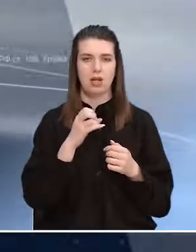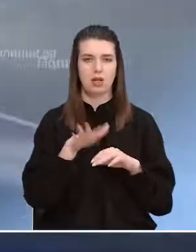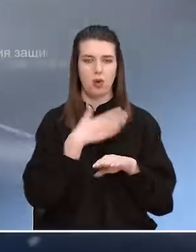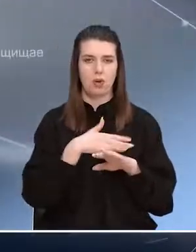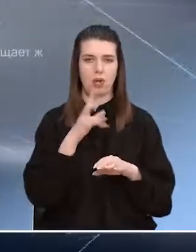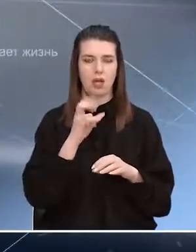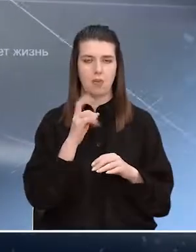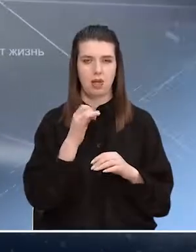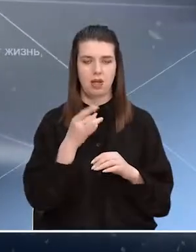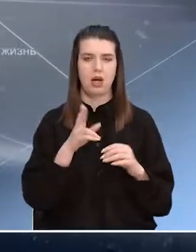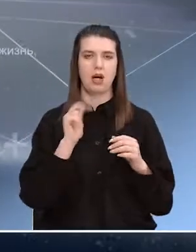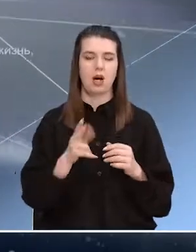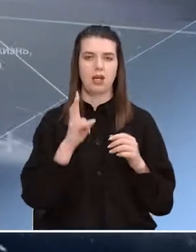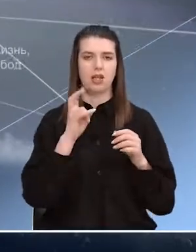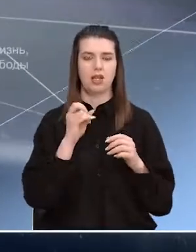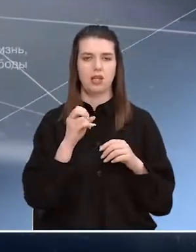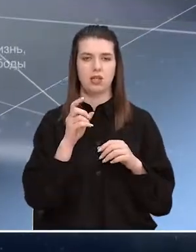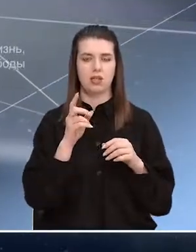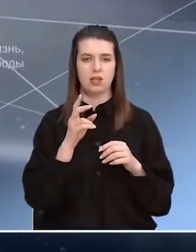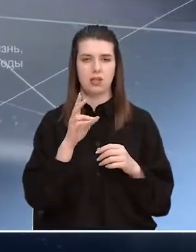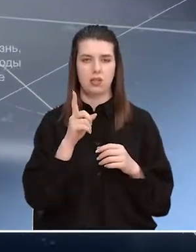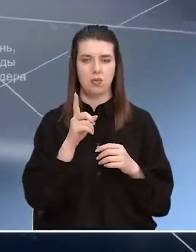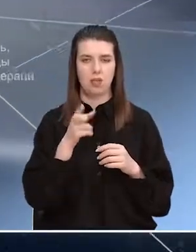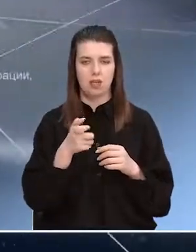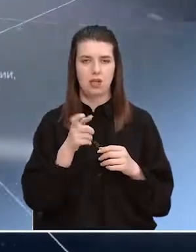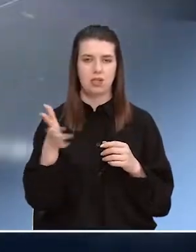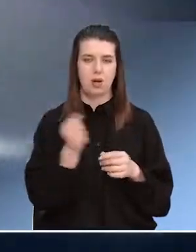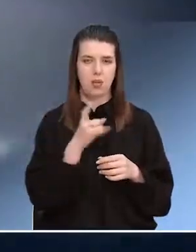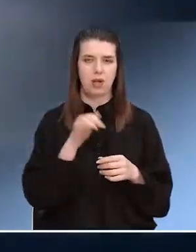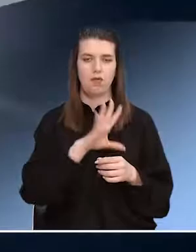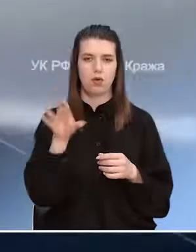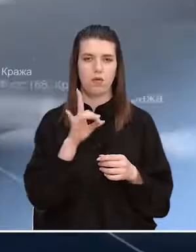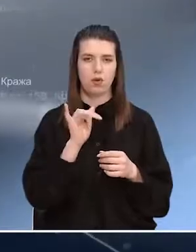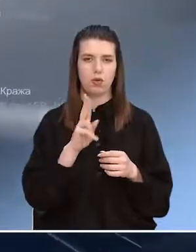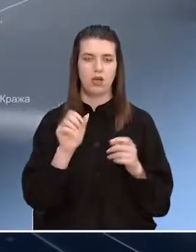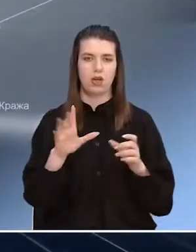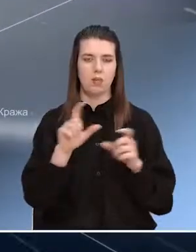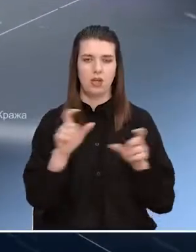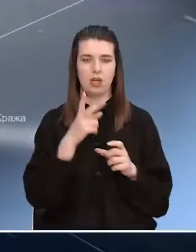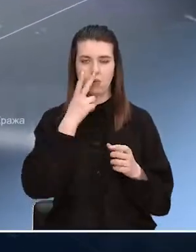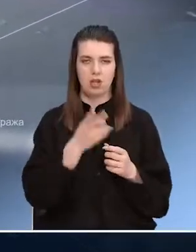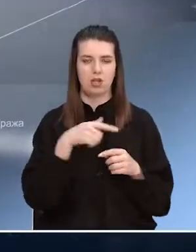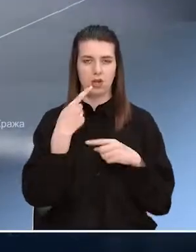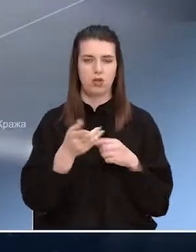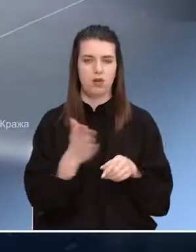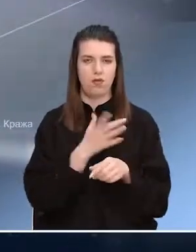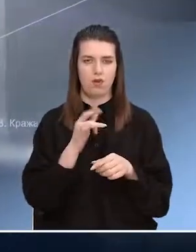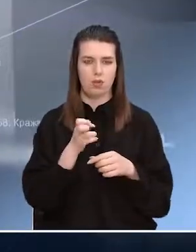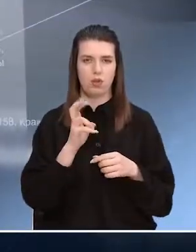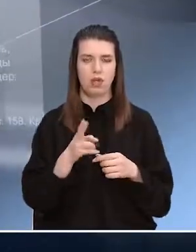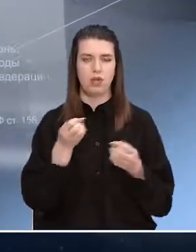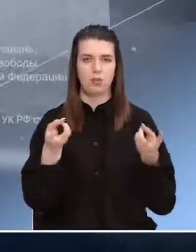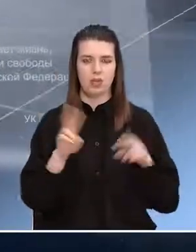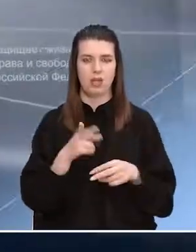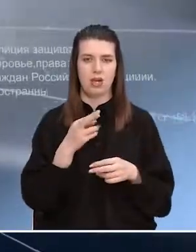наших краях не с благими намерениями о том как незнакомец под угрозой пистолета забрал всю выручку из магазина смотрите